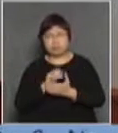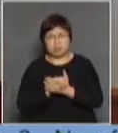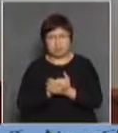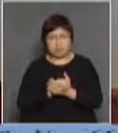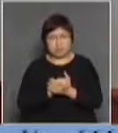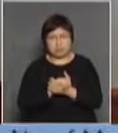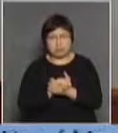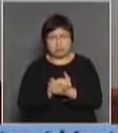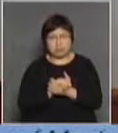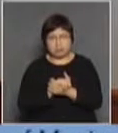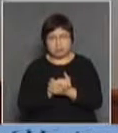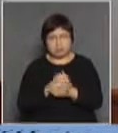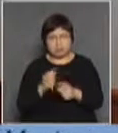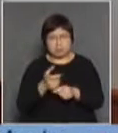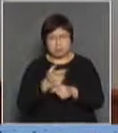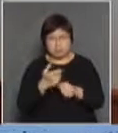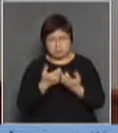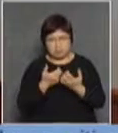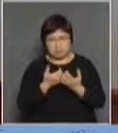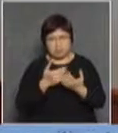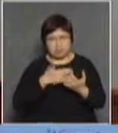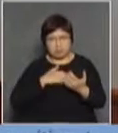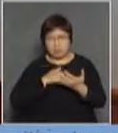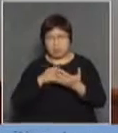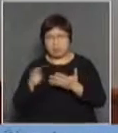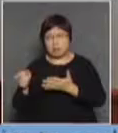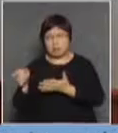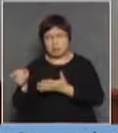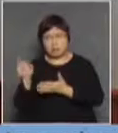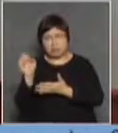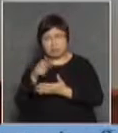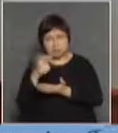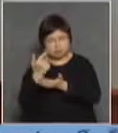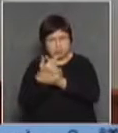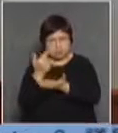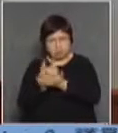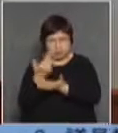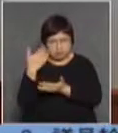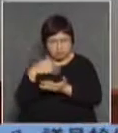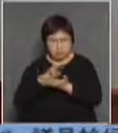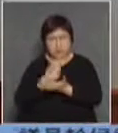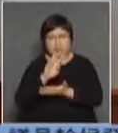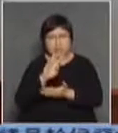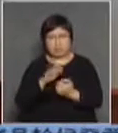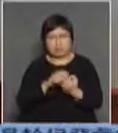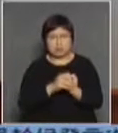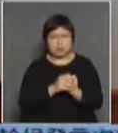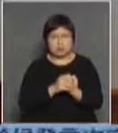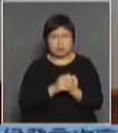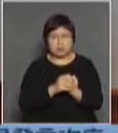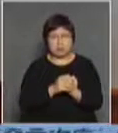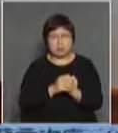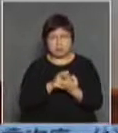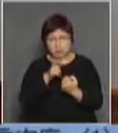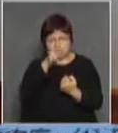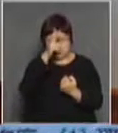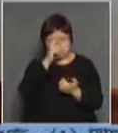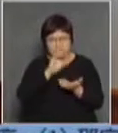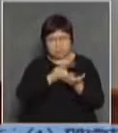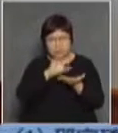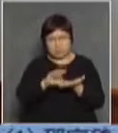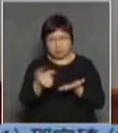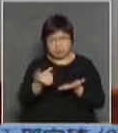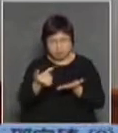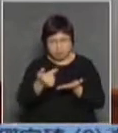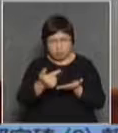在預算案內，司長強調在過去4年經過政府投放了大量